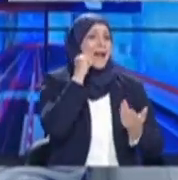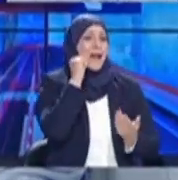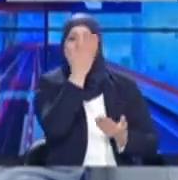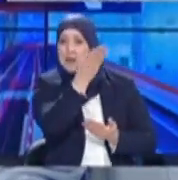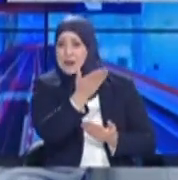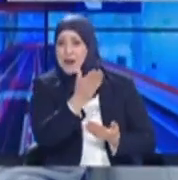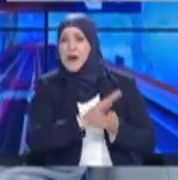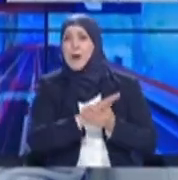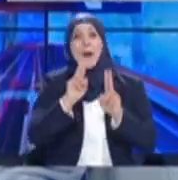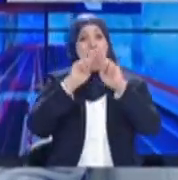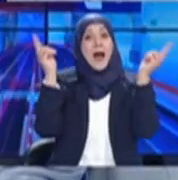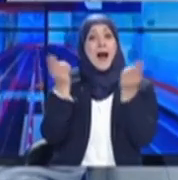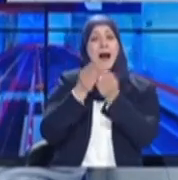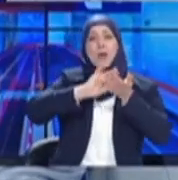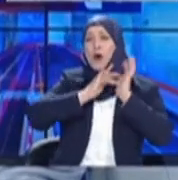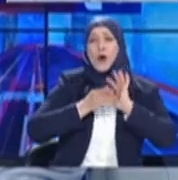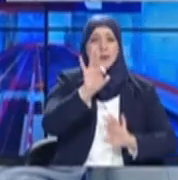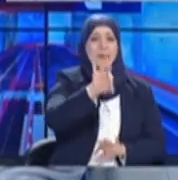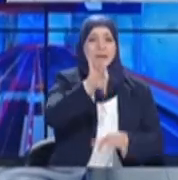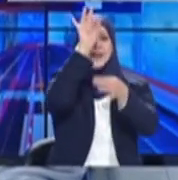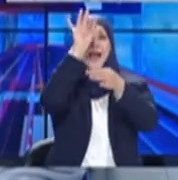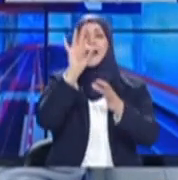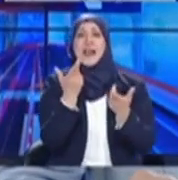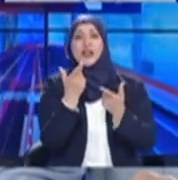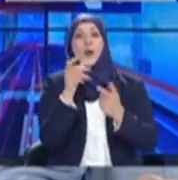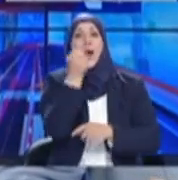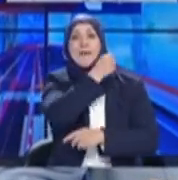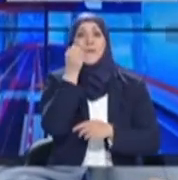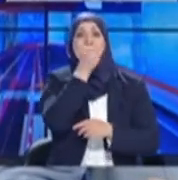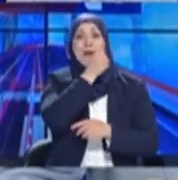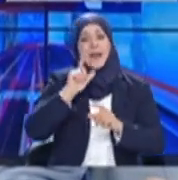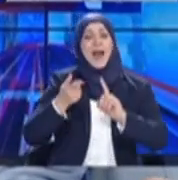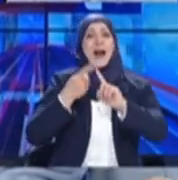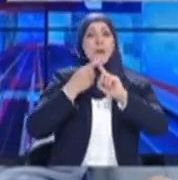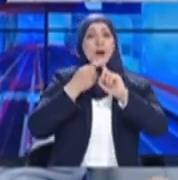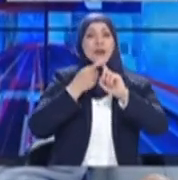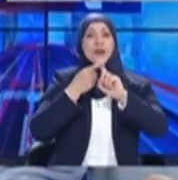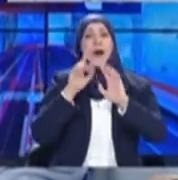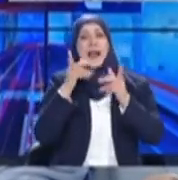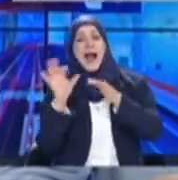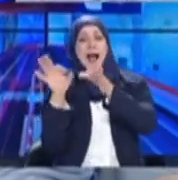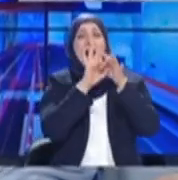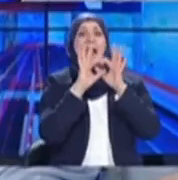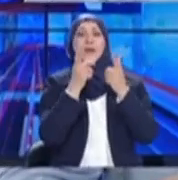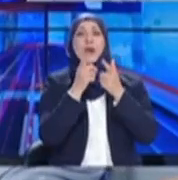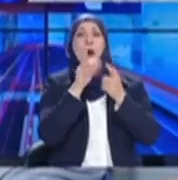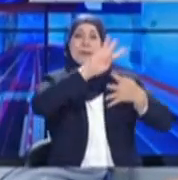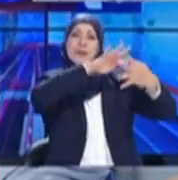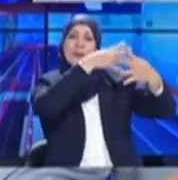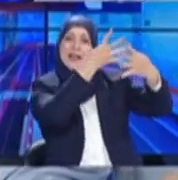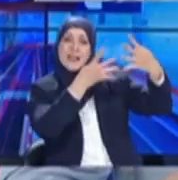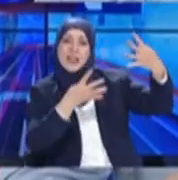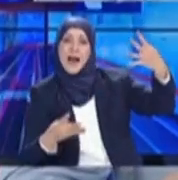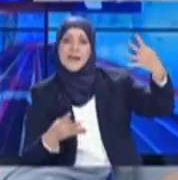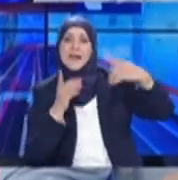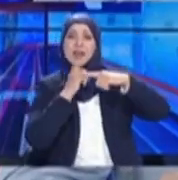العالم اللي كل اختار انه يكون هذا التمسك علاقه بالكلمه بالصوت الموسيقى احنا